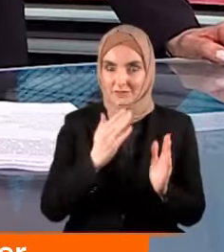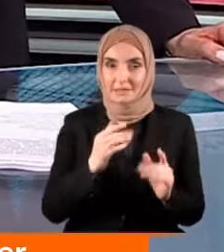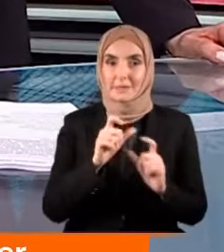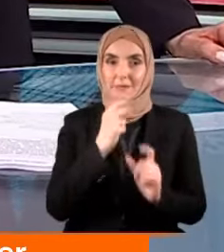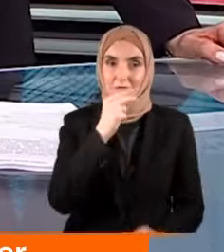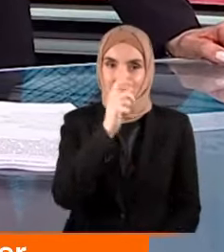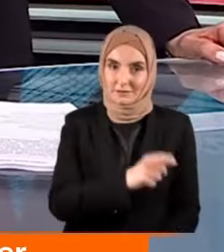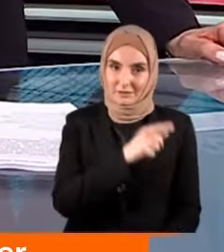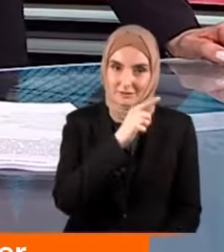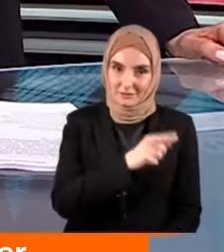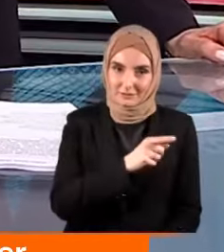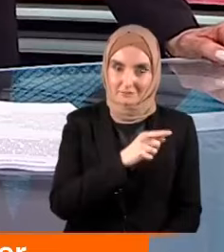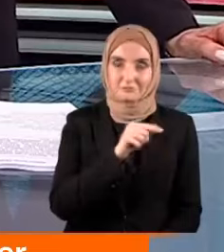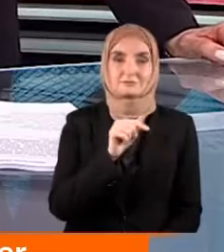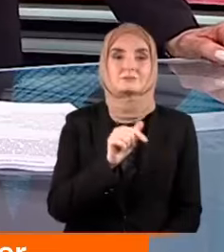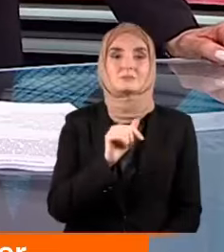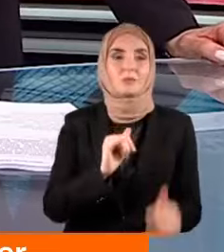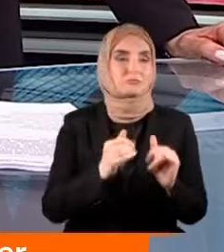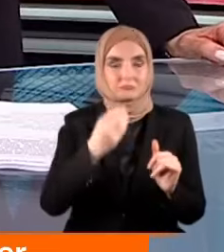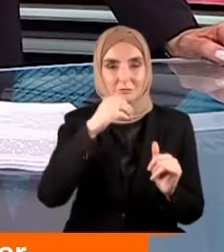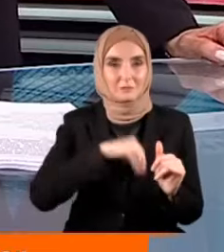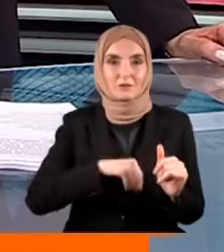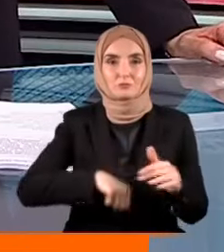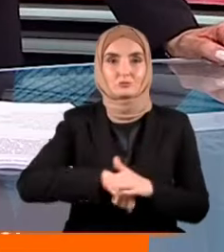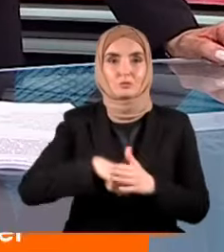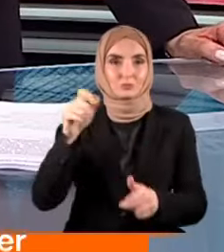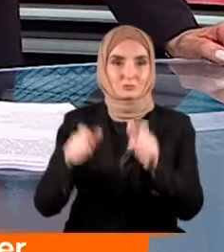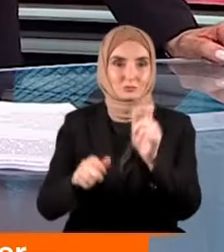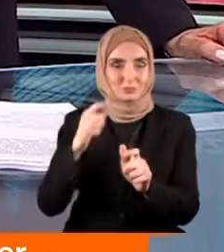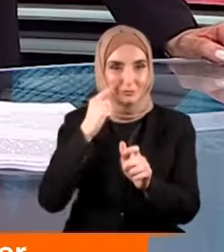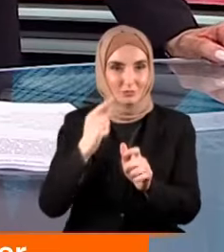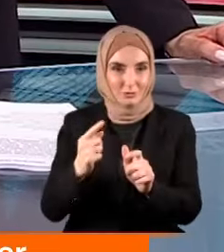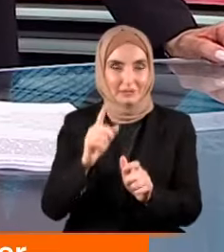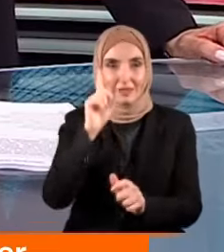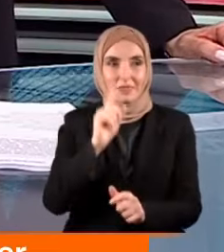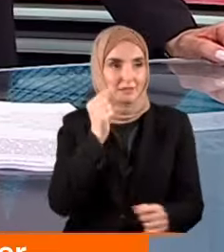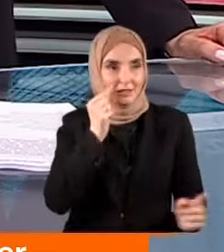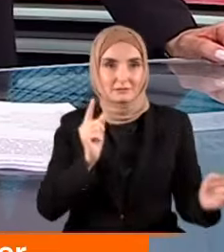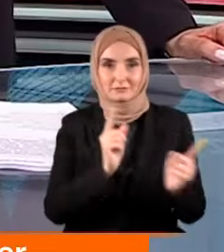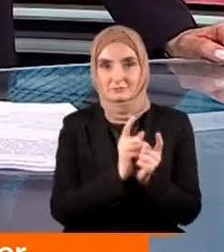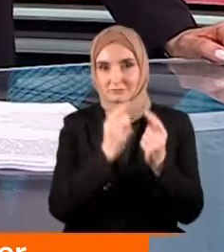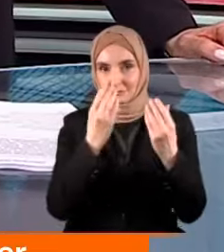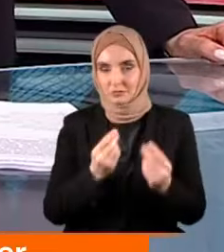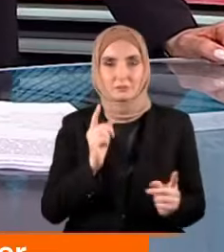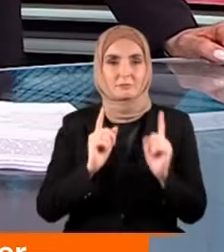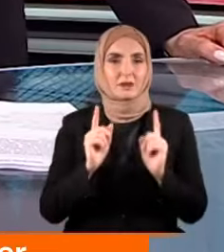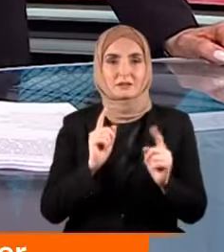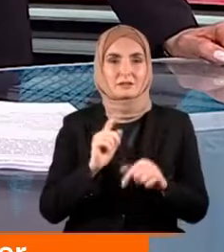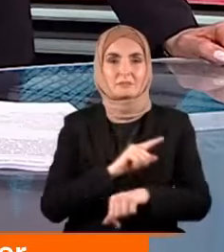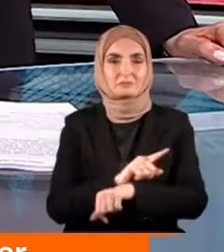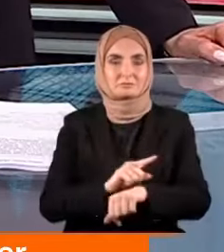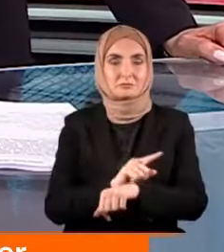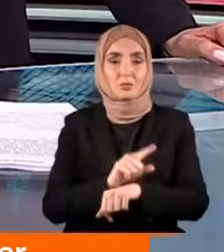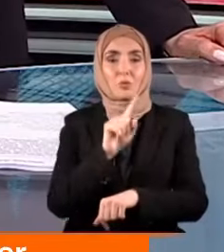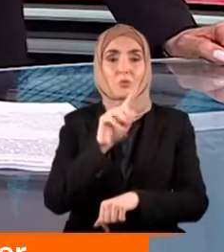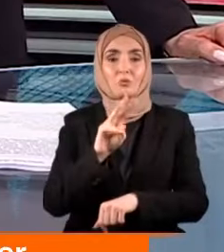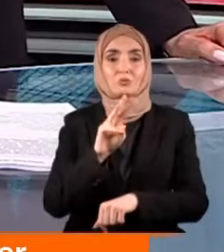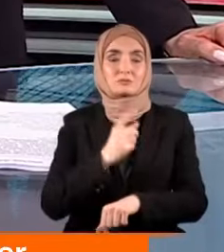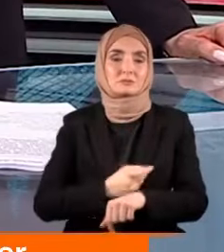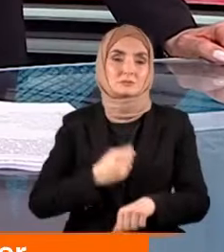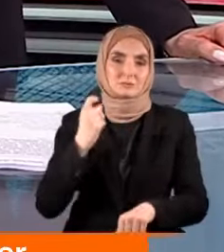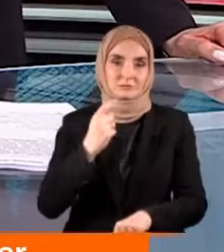yüzleşti. Ayrıntıların bir kısmını dün akşamki bültenimizi ekrana getirmiştik. Duruşma tam 13 saat sürdü. Peki sonra ne oldu? Emre